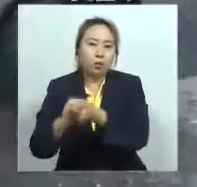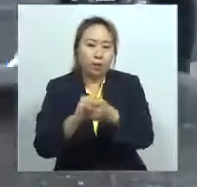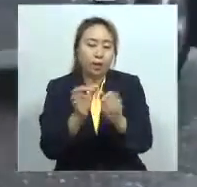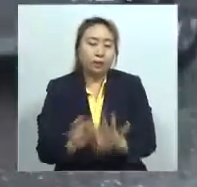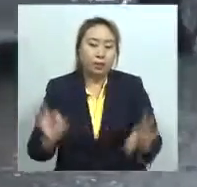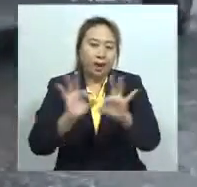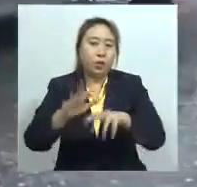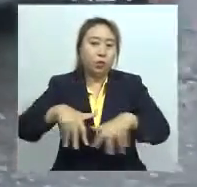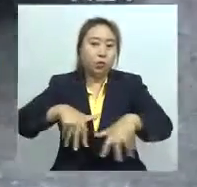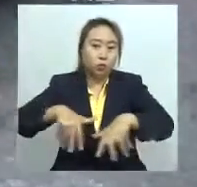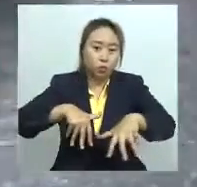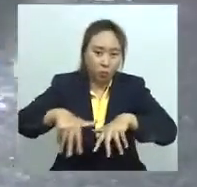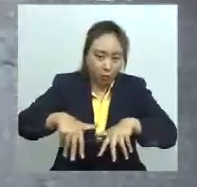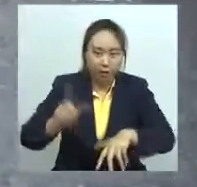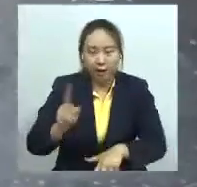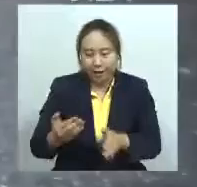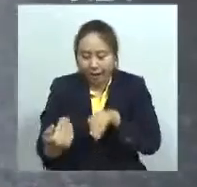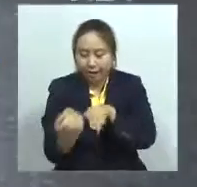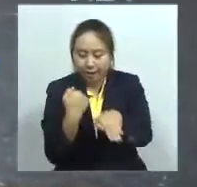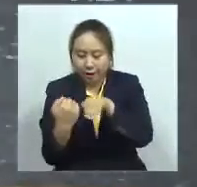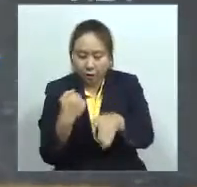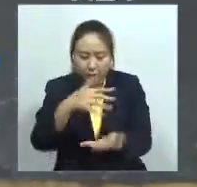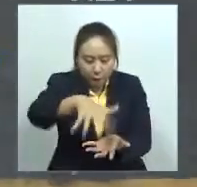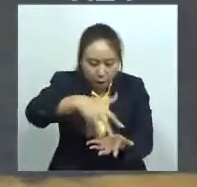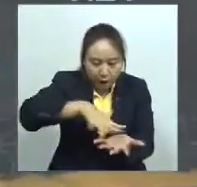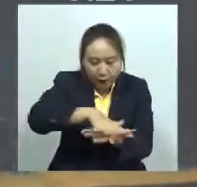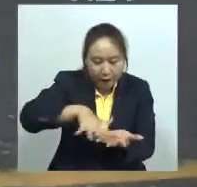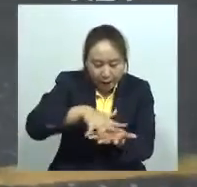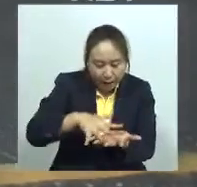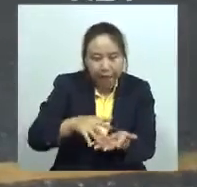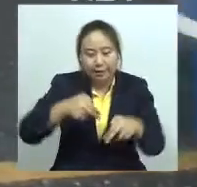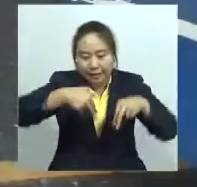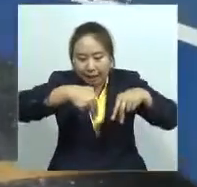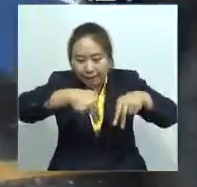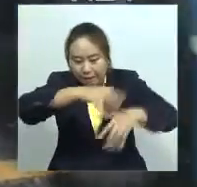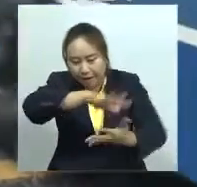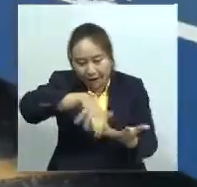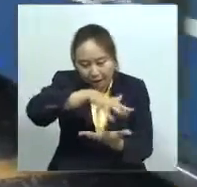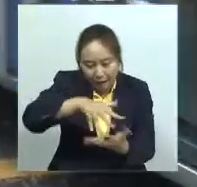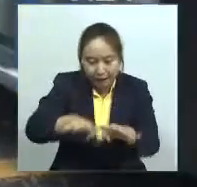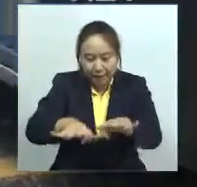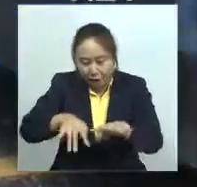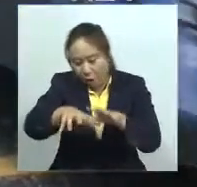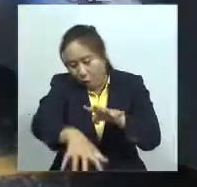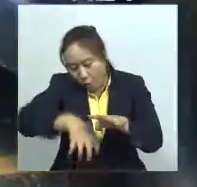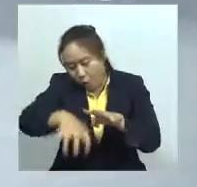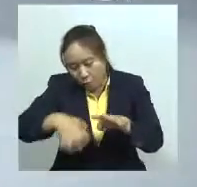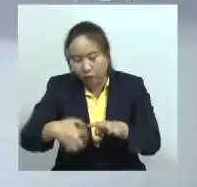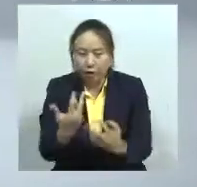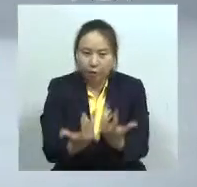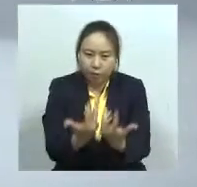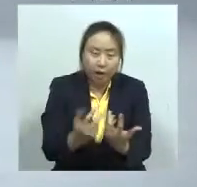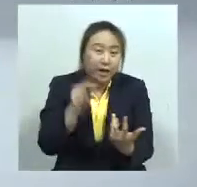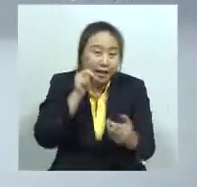ขตชุมชนทั้งการทำความสะอาดถนนฟุตบาทขุดลอกท่อระบายน้ำและกำจัดวัชพืชบริเวณคลองสาขาซึ่